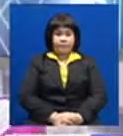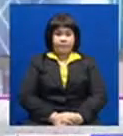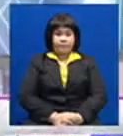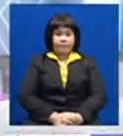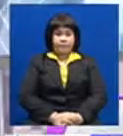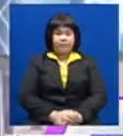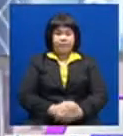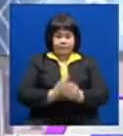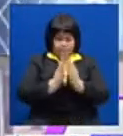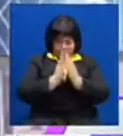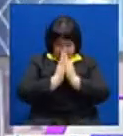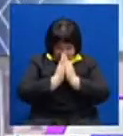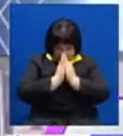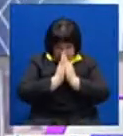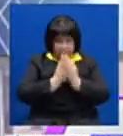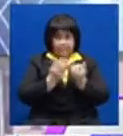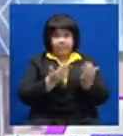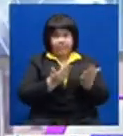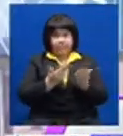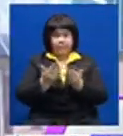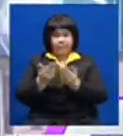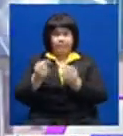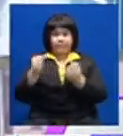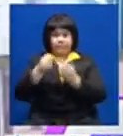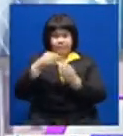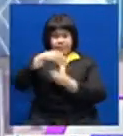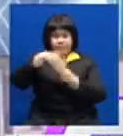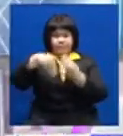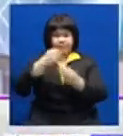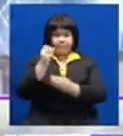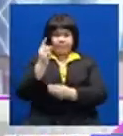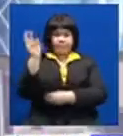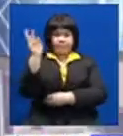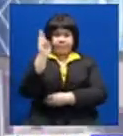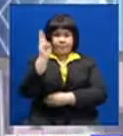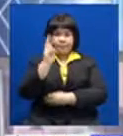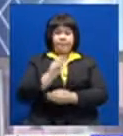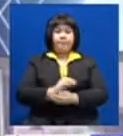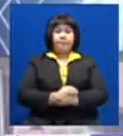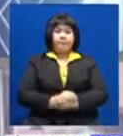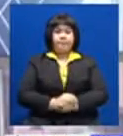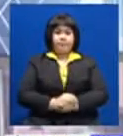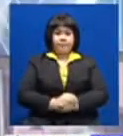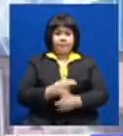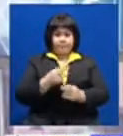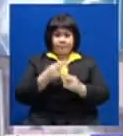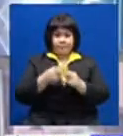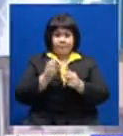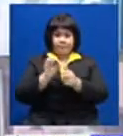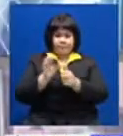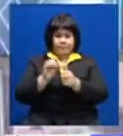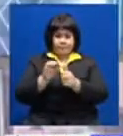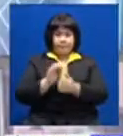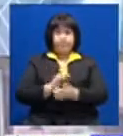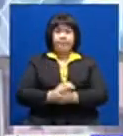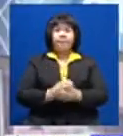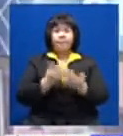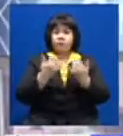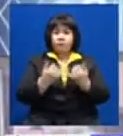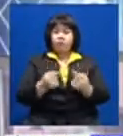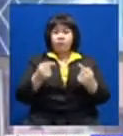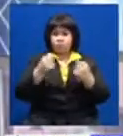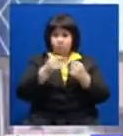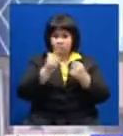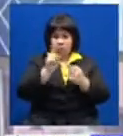สวัสดีค่ะคุณผู้ชมคะต้อนรับเข้าสู่ช่วงเวลาของข่าวเที่ยงเศรษฐกิจนะคะพบกับดิฉันจินตนาทิพยรัตกุลค่ะวันนี้นอกจากจะเป็น